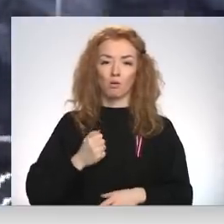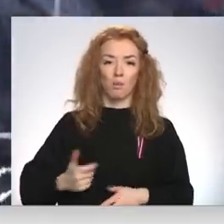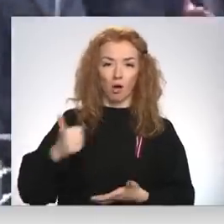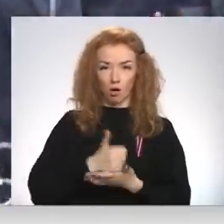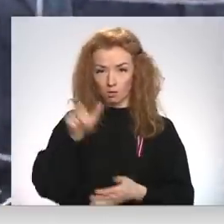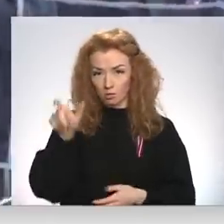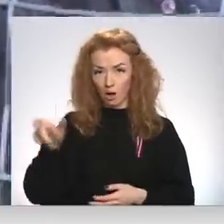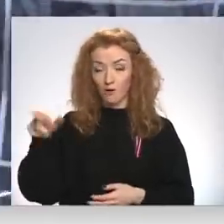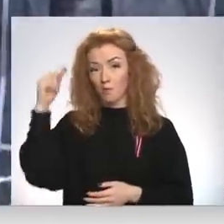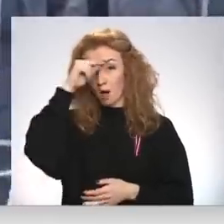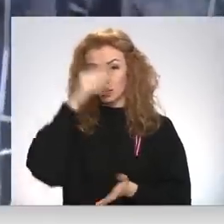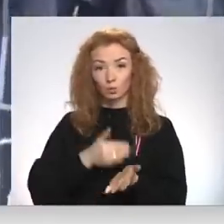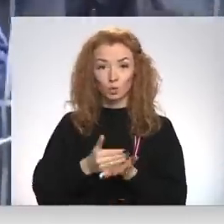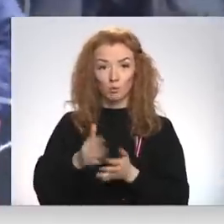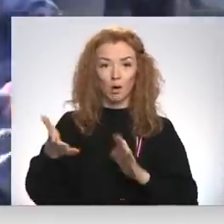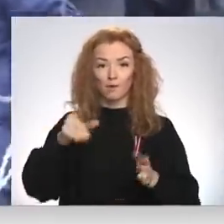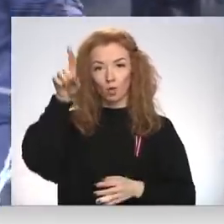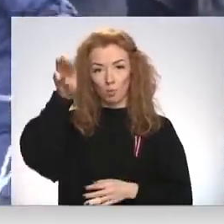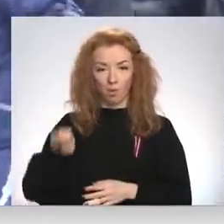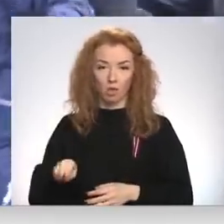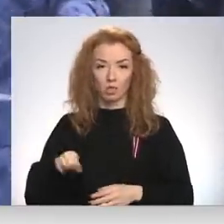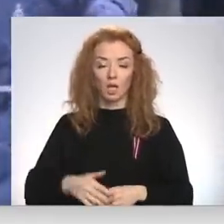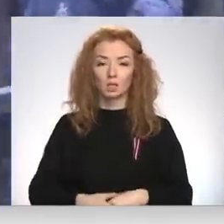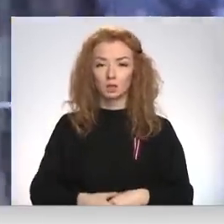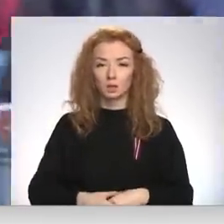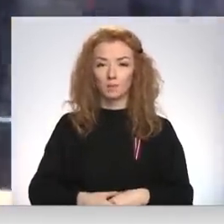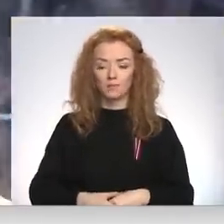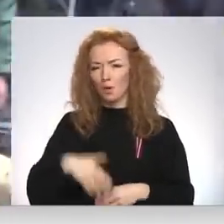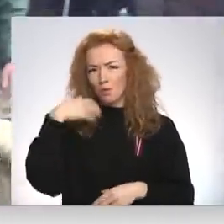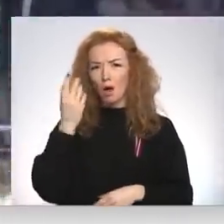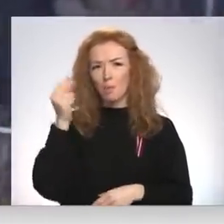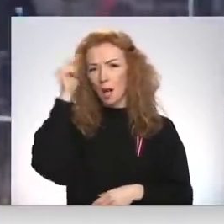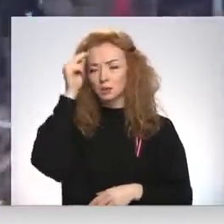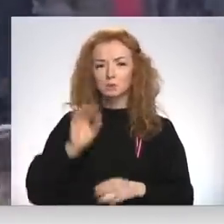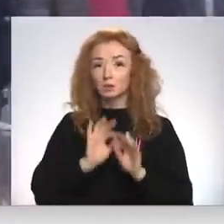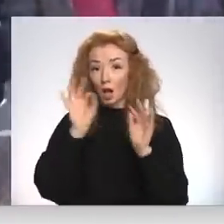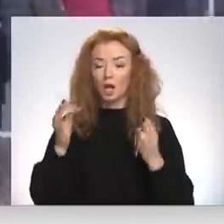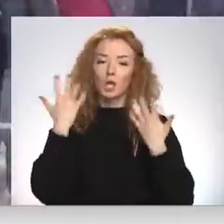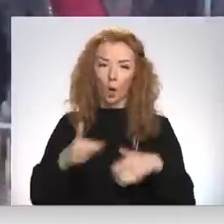Mācības turpināsies apmēram mēnesi. Kad tās mācības sāksies? Viņas ir sākušās.